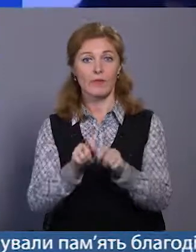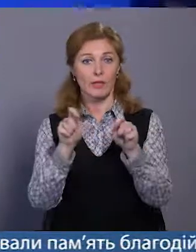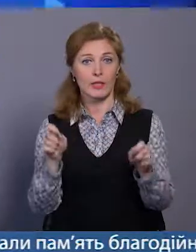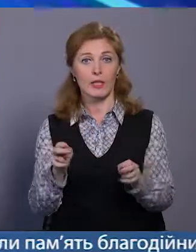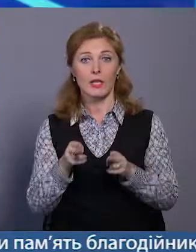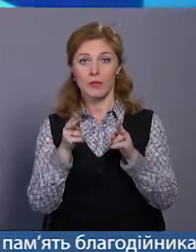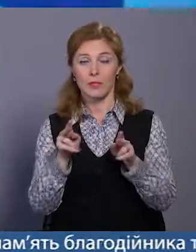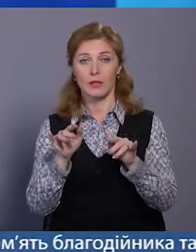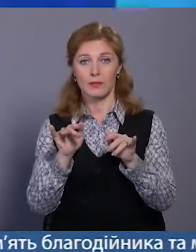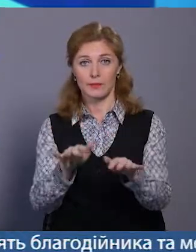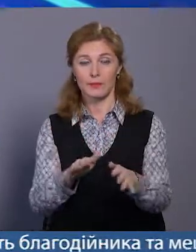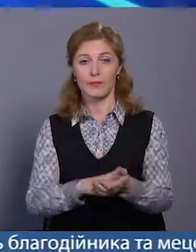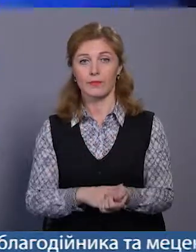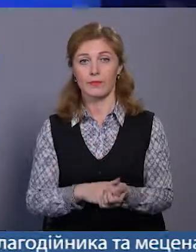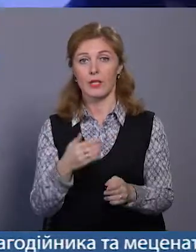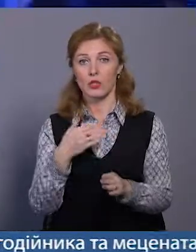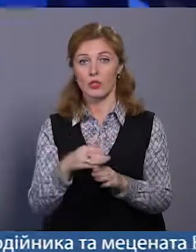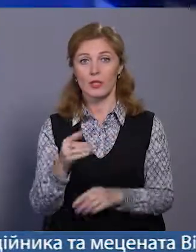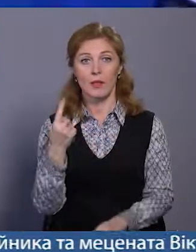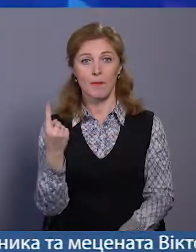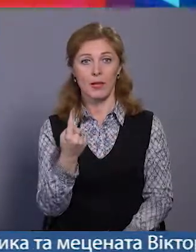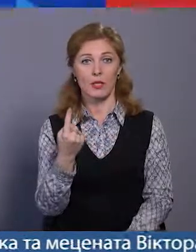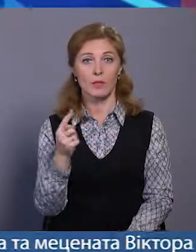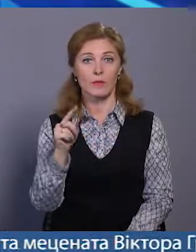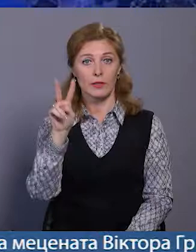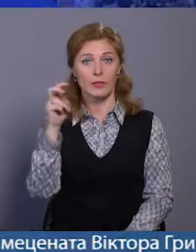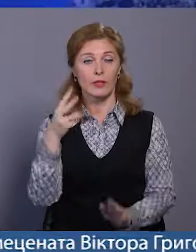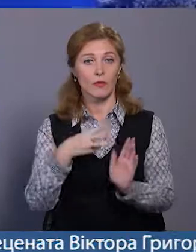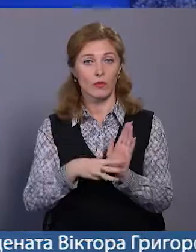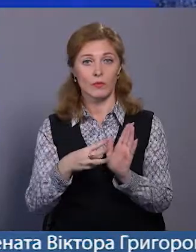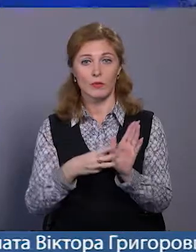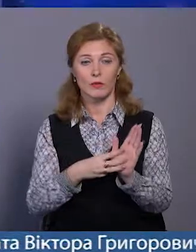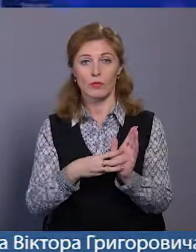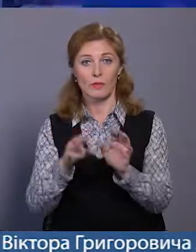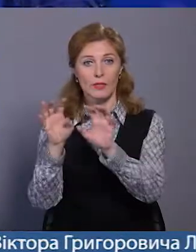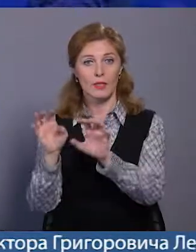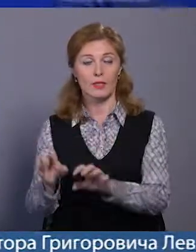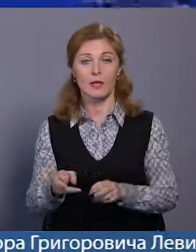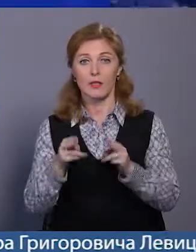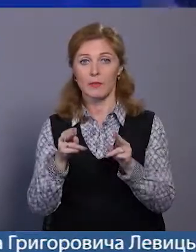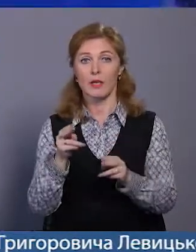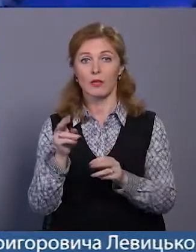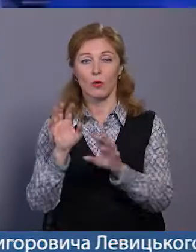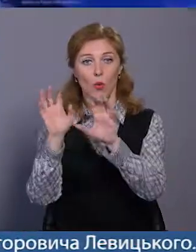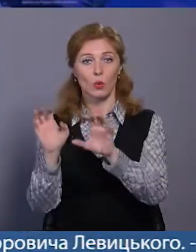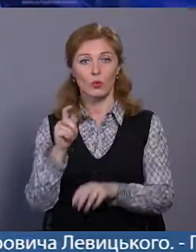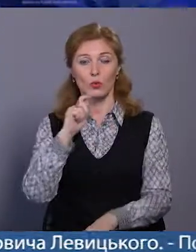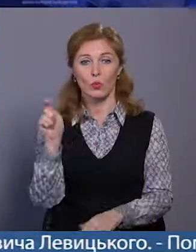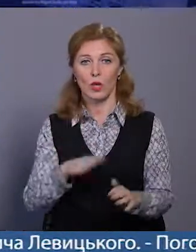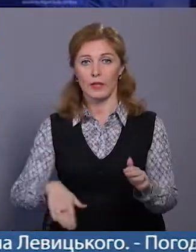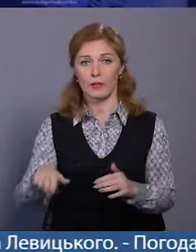кримінальне провадження за частиною 1 статті 286 Кримінального кодексу України.